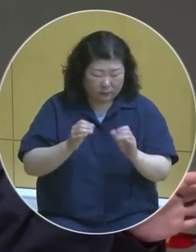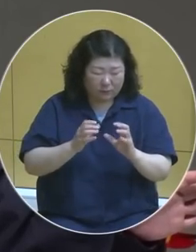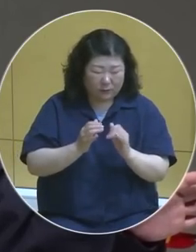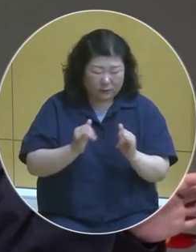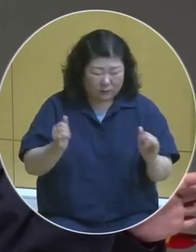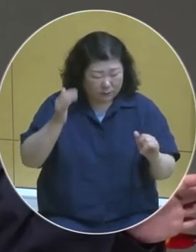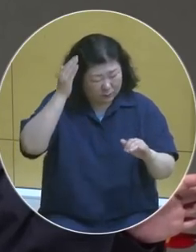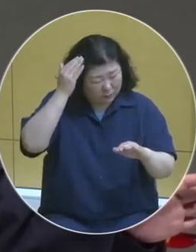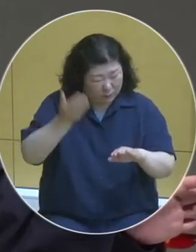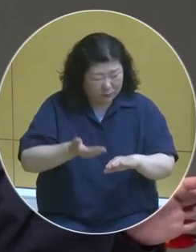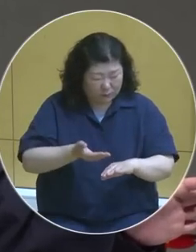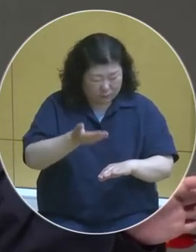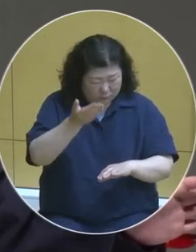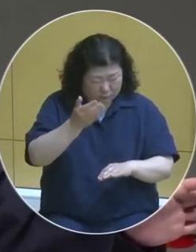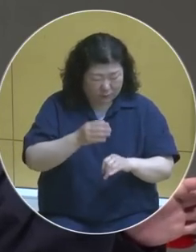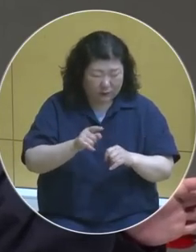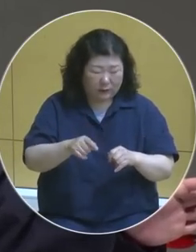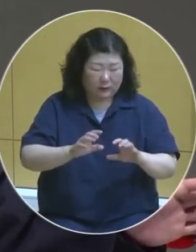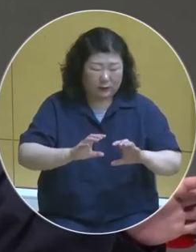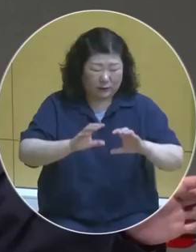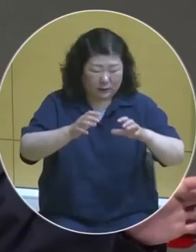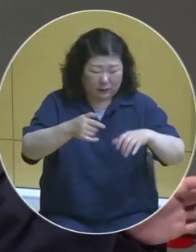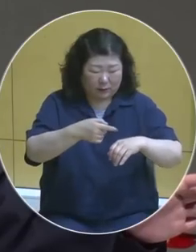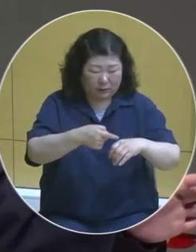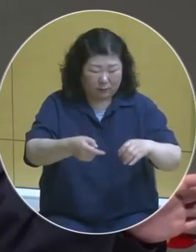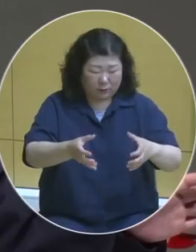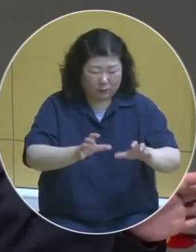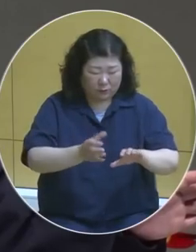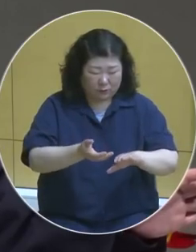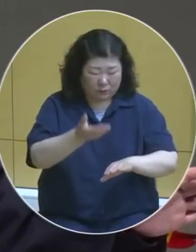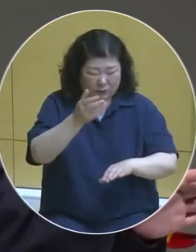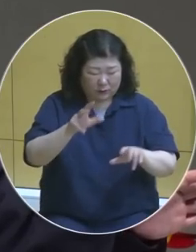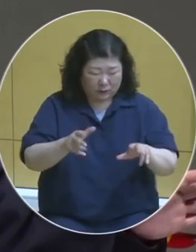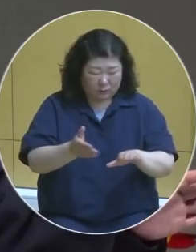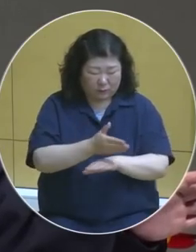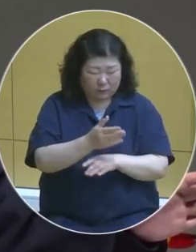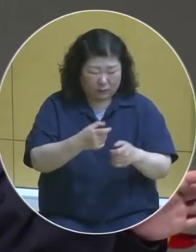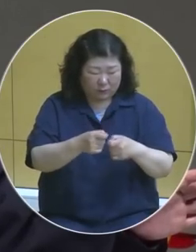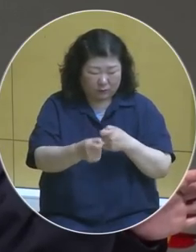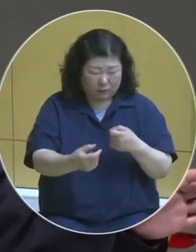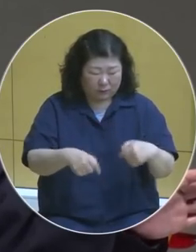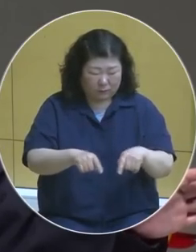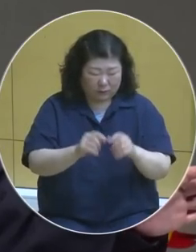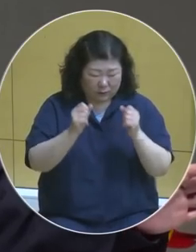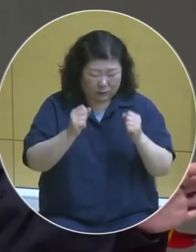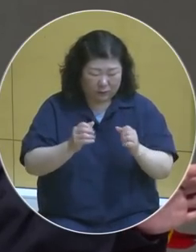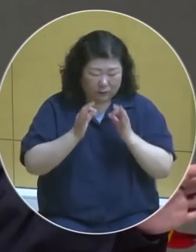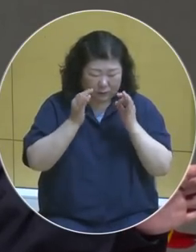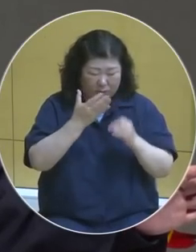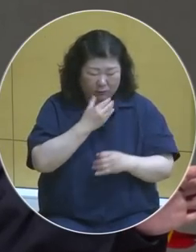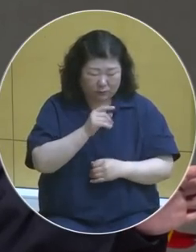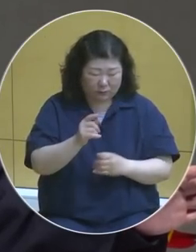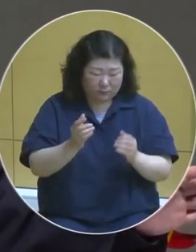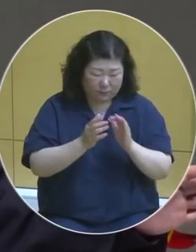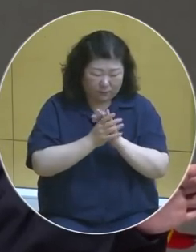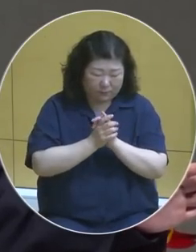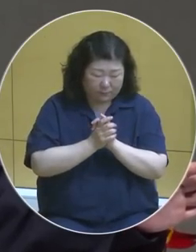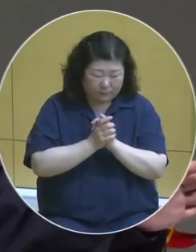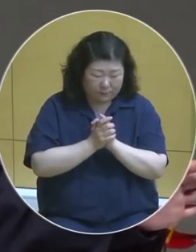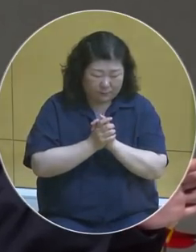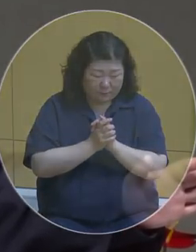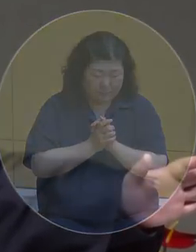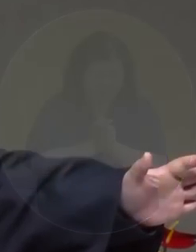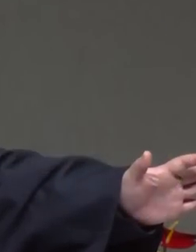머리머리 위에, 이 나라와 이 민족 위에 지금부터 영원까지 함께 하시기를 간절히 축원하옵나이다. 아멘.